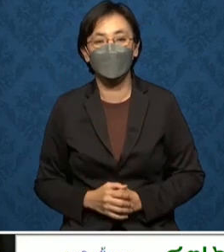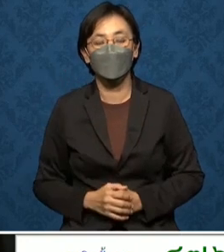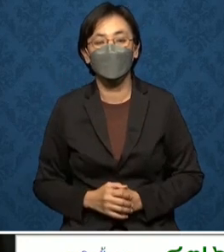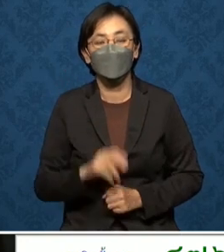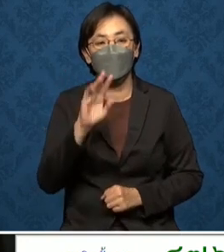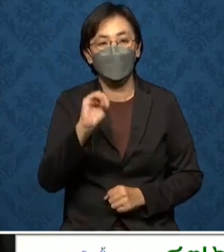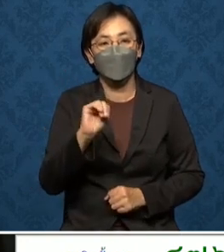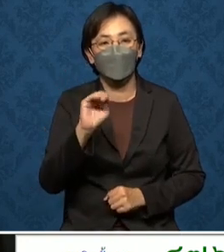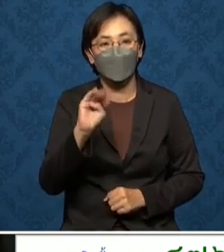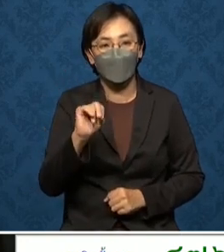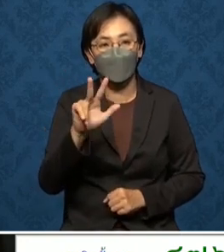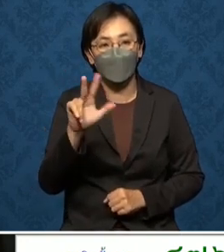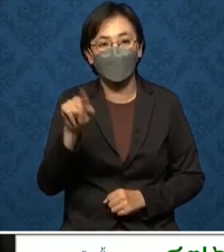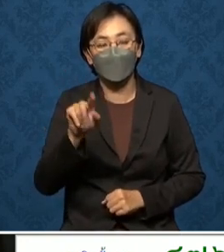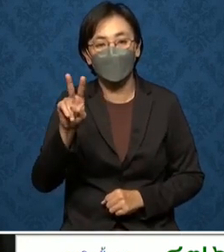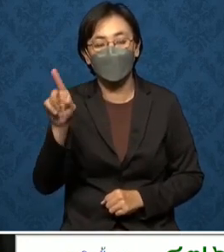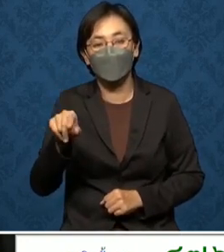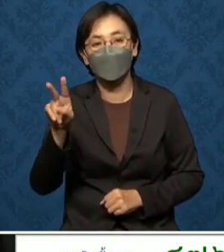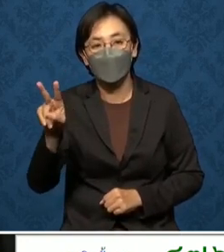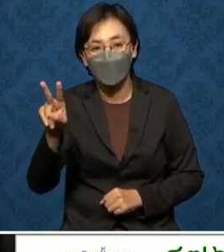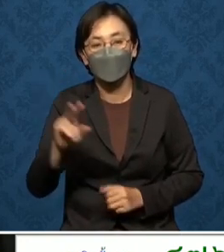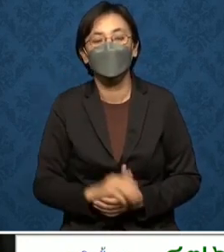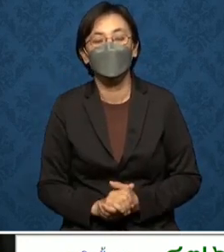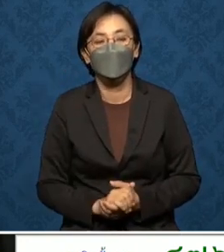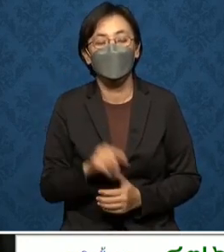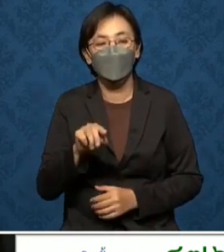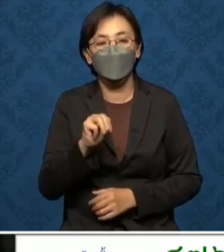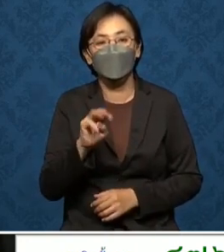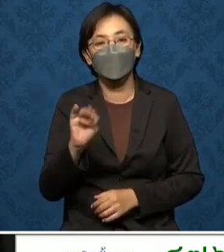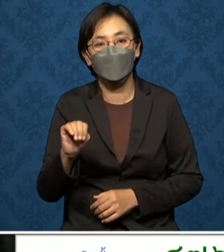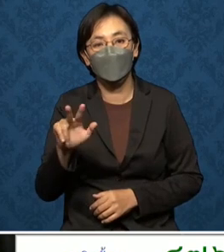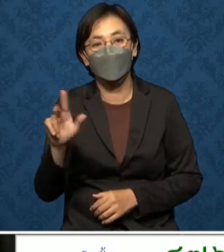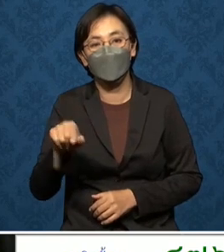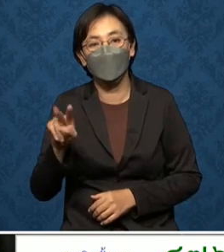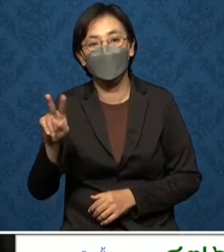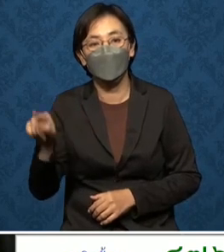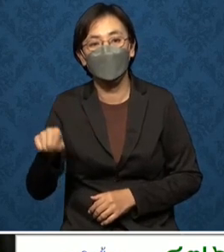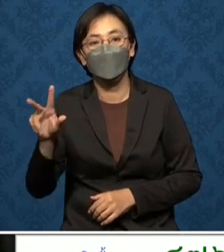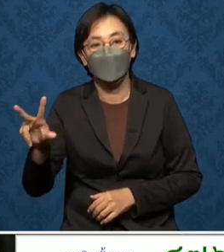2 ในมาตา 43-2-3 เจ้ของenex itc delta xorของ